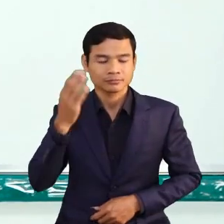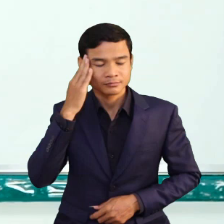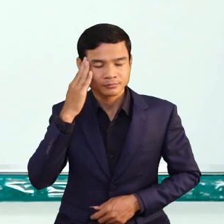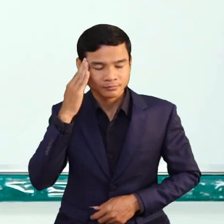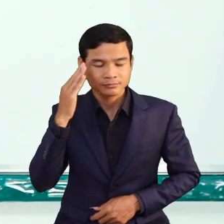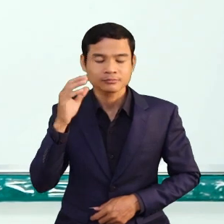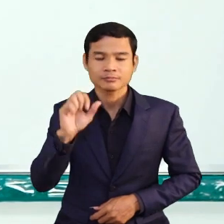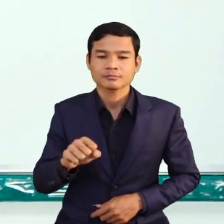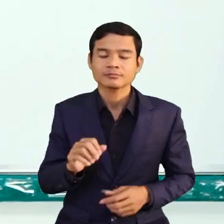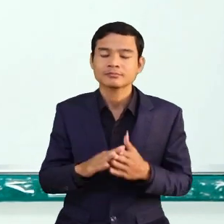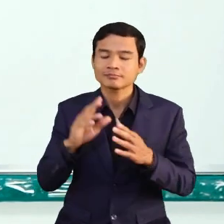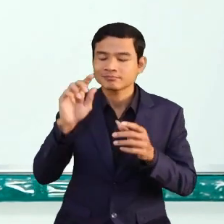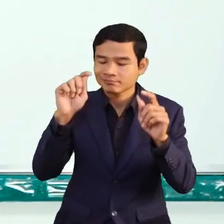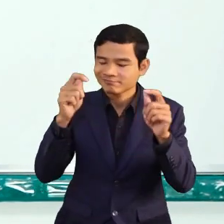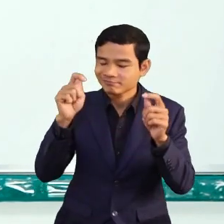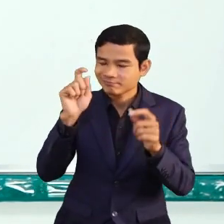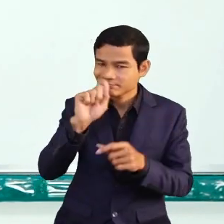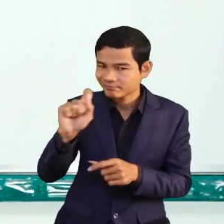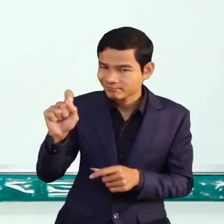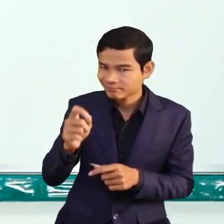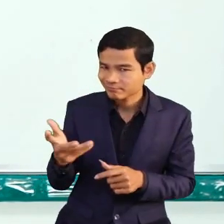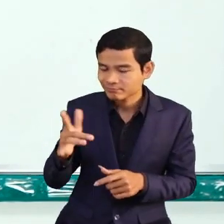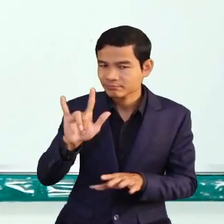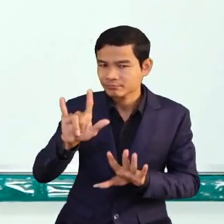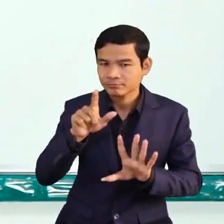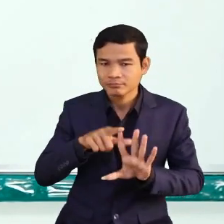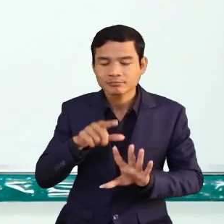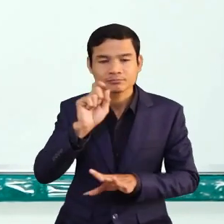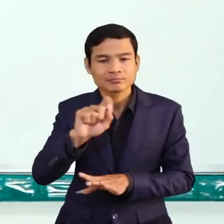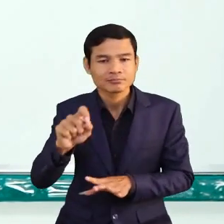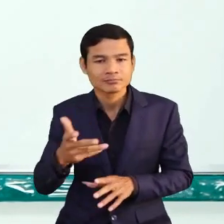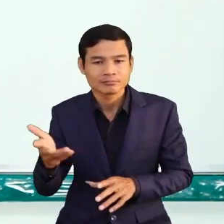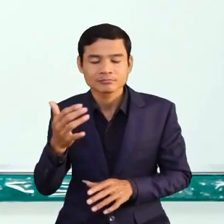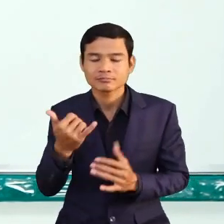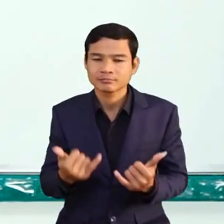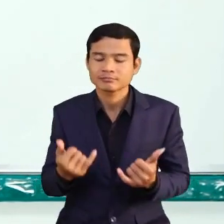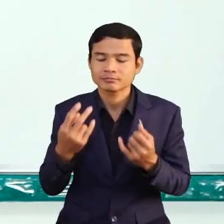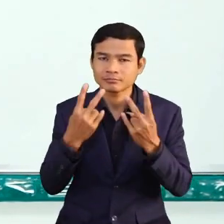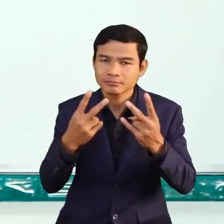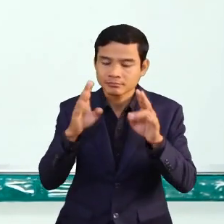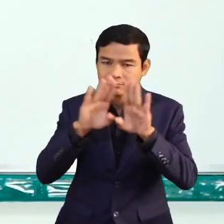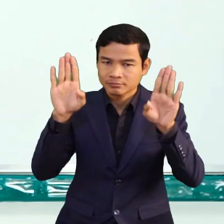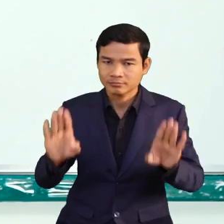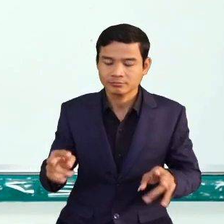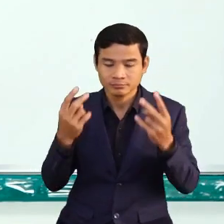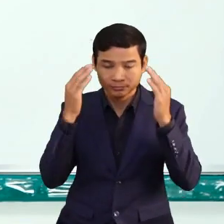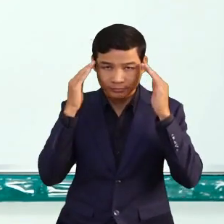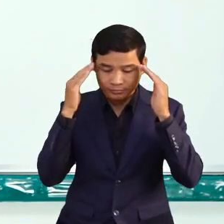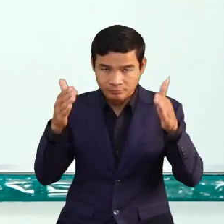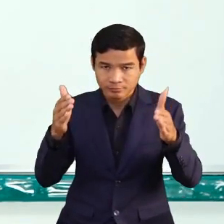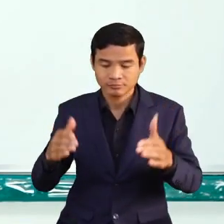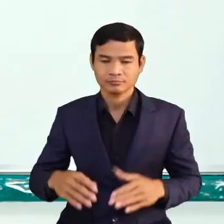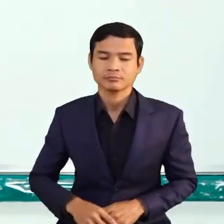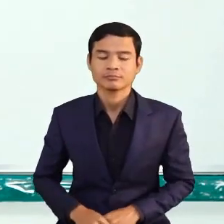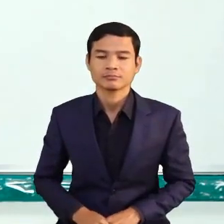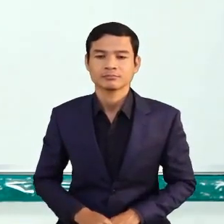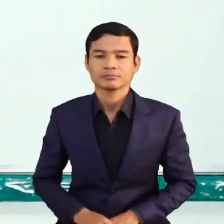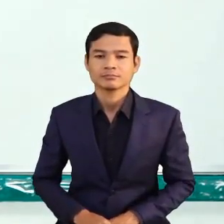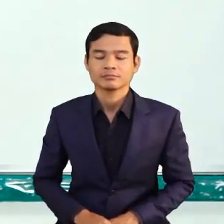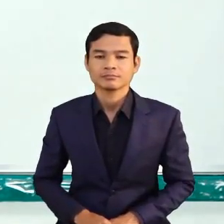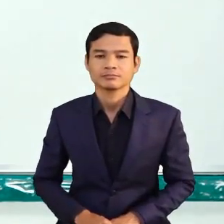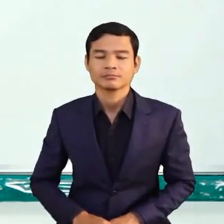ប៉ទេតើប៉មានរូបរាងដូចម្ដេចដែរចាចូលរួមសង្កេតមើលលើក្តារខៀនទាំងអស់គ្នា